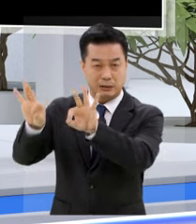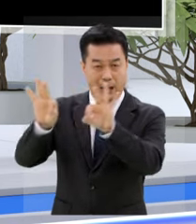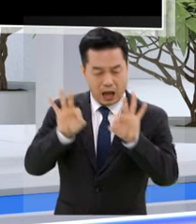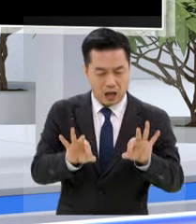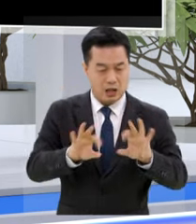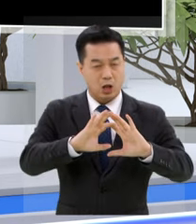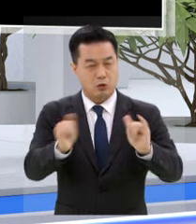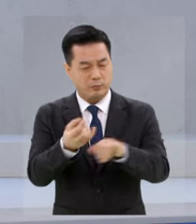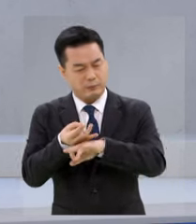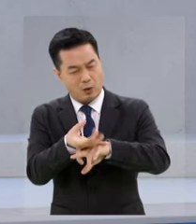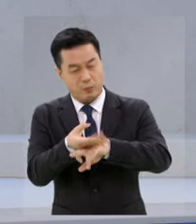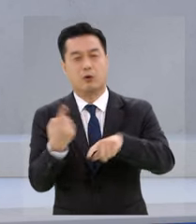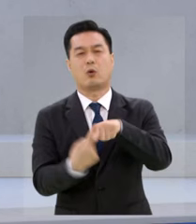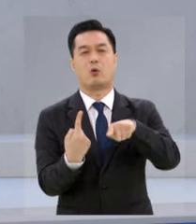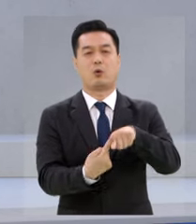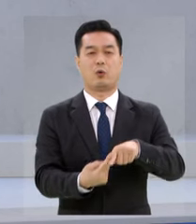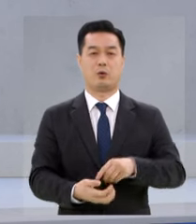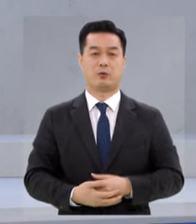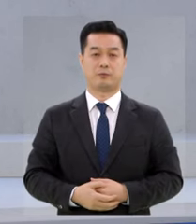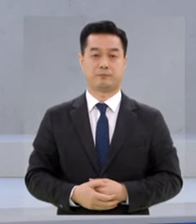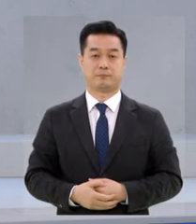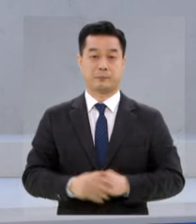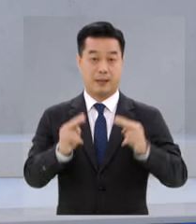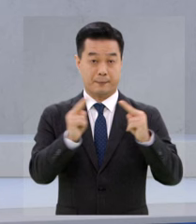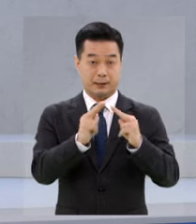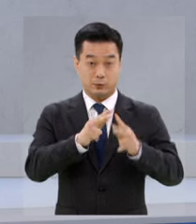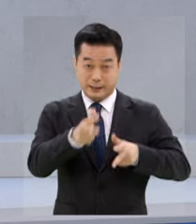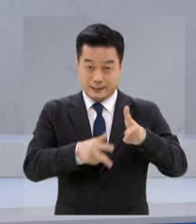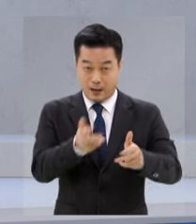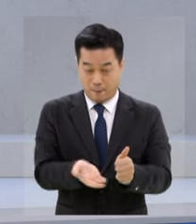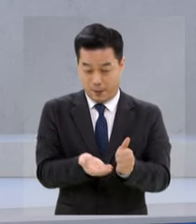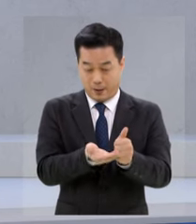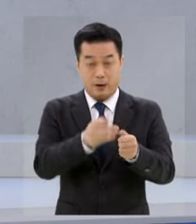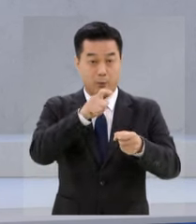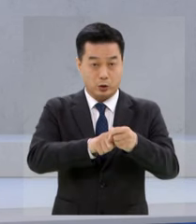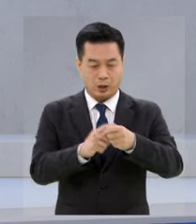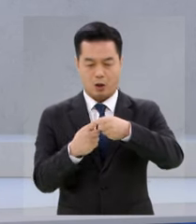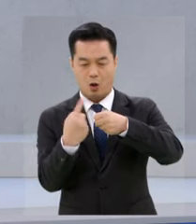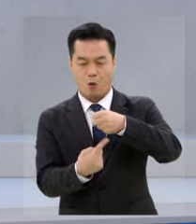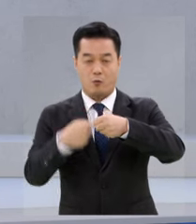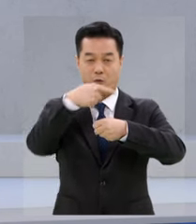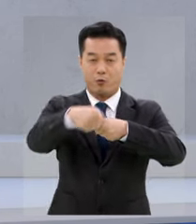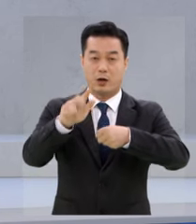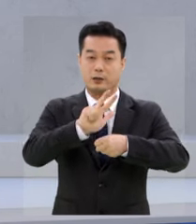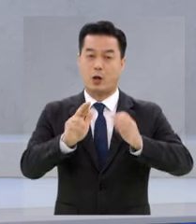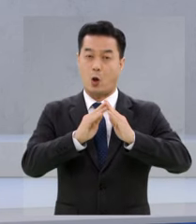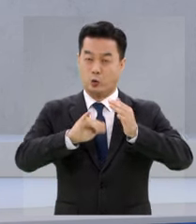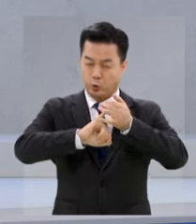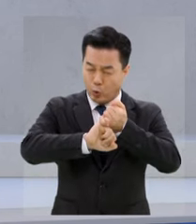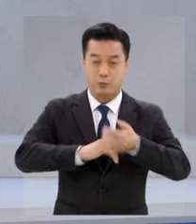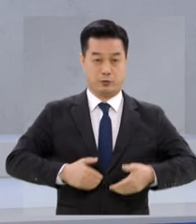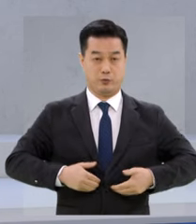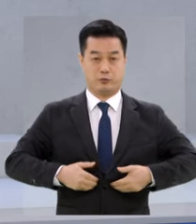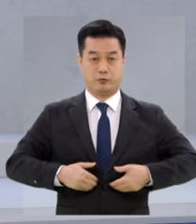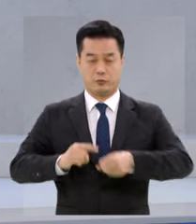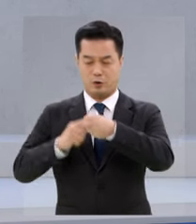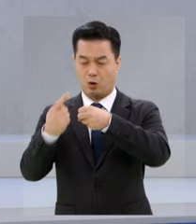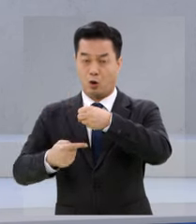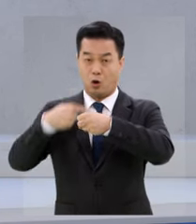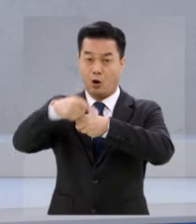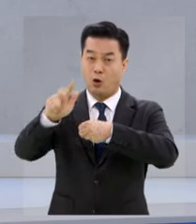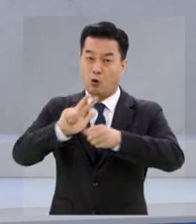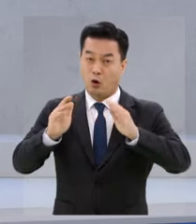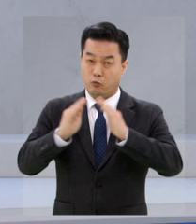호도하고 있습니다 반도체 산업 육성을 위해서는 원전은 핵심이다 탈원전을 하면 반도체뿐만 아니라